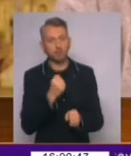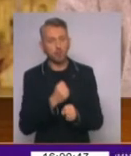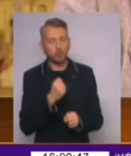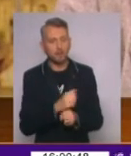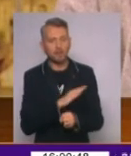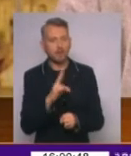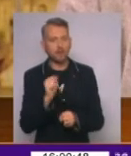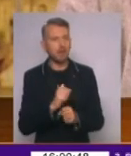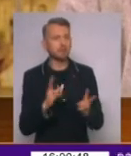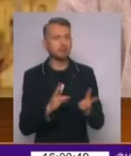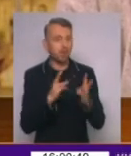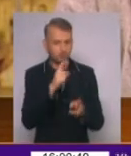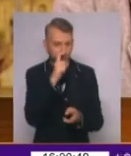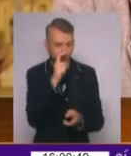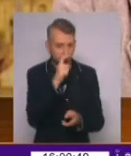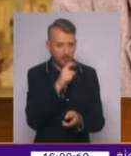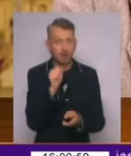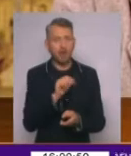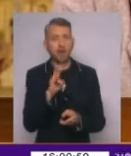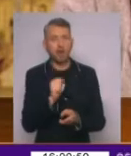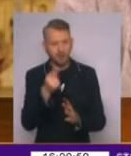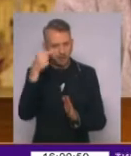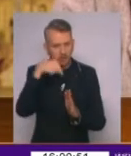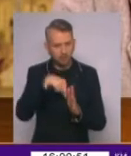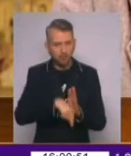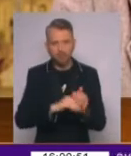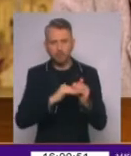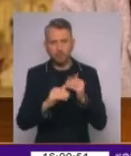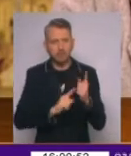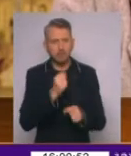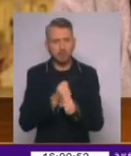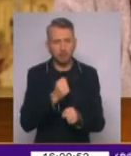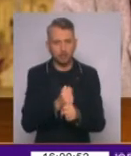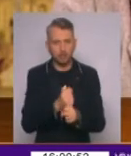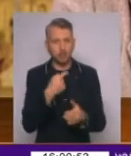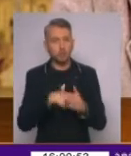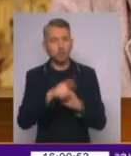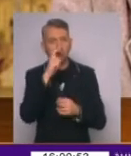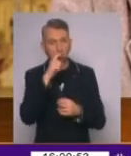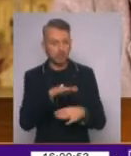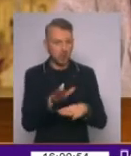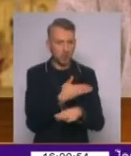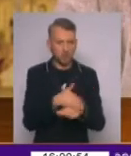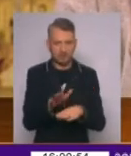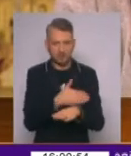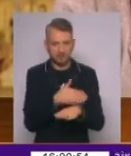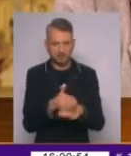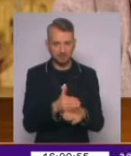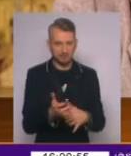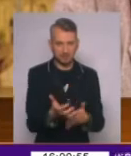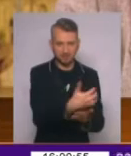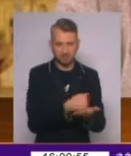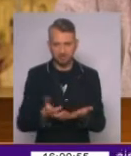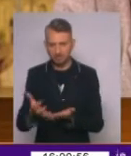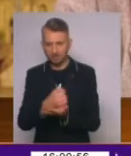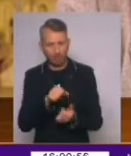не на спалюванні сміття, а саме на глибокому рівні переробки. Тобто сміття роздільне збирання – це само